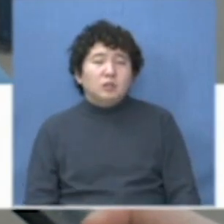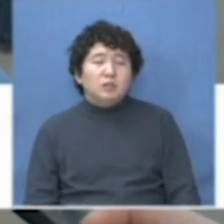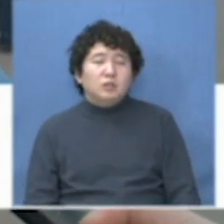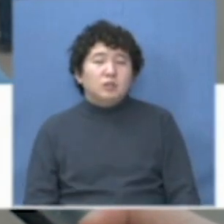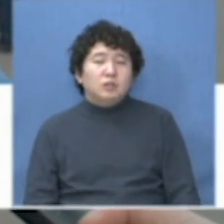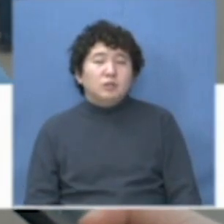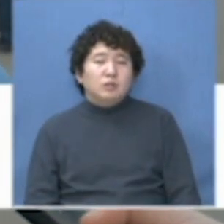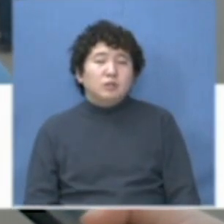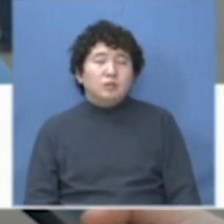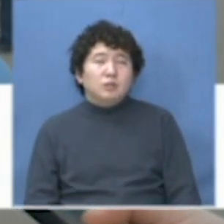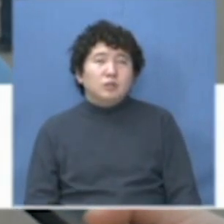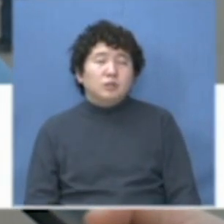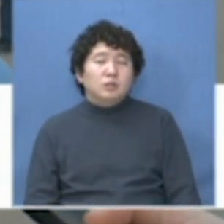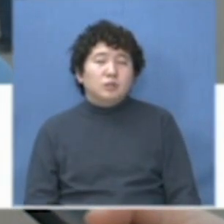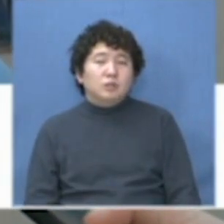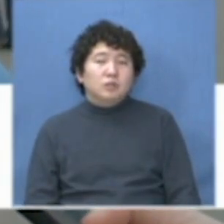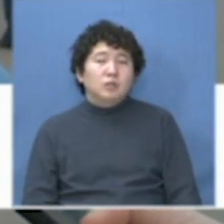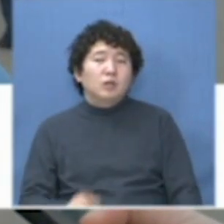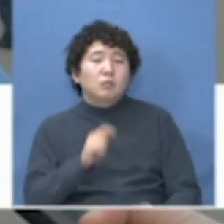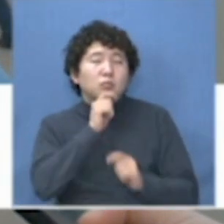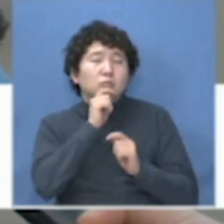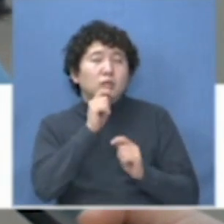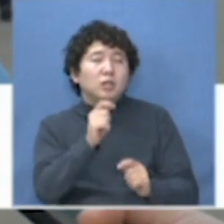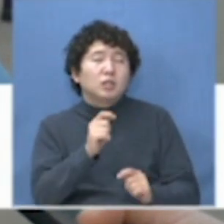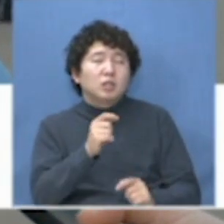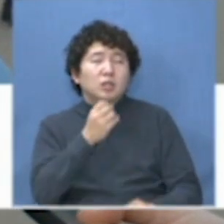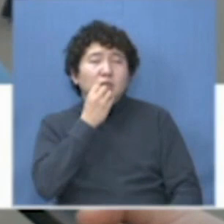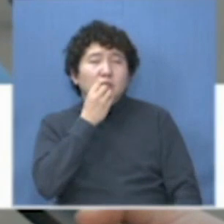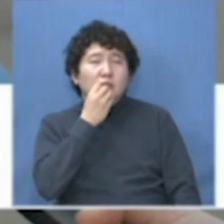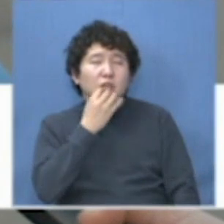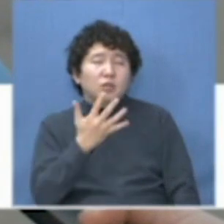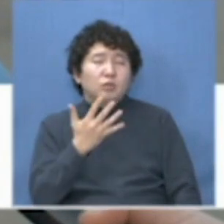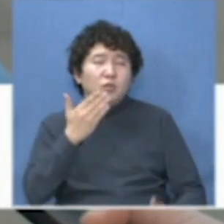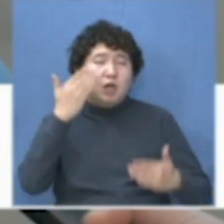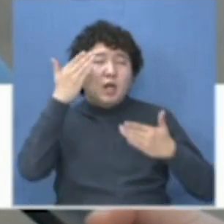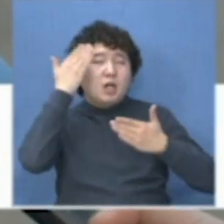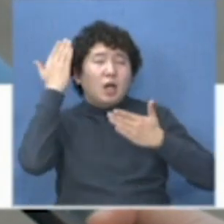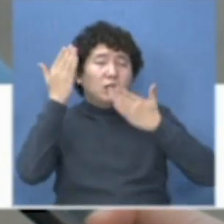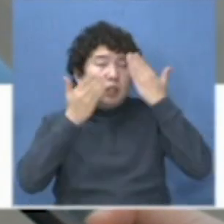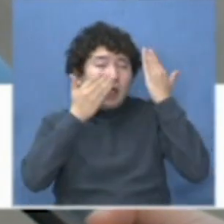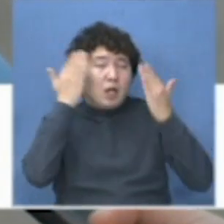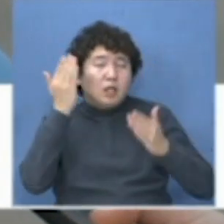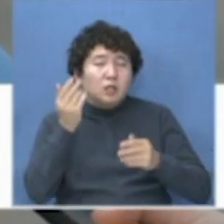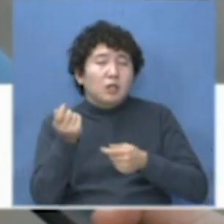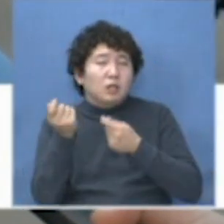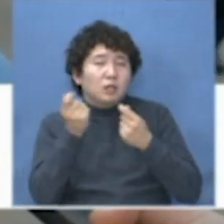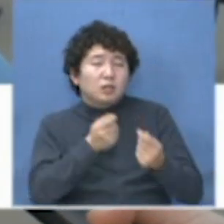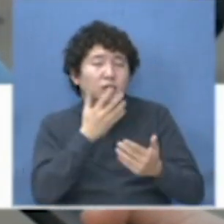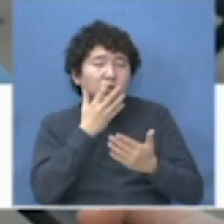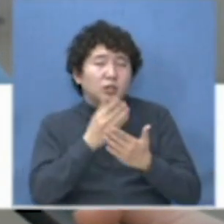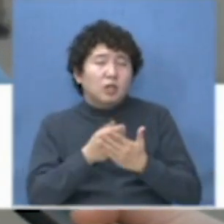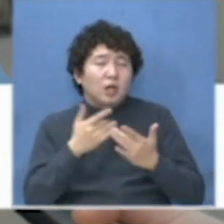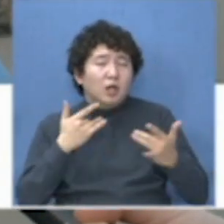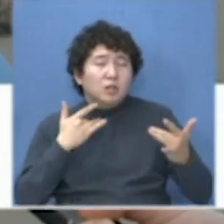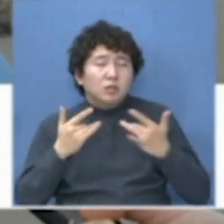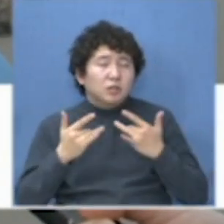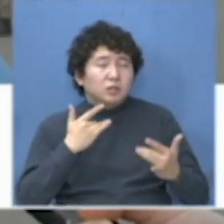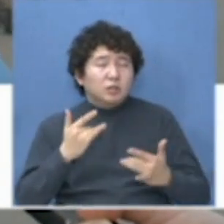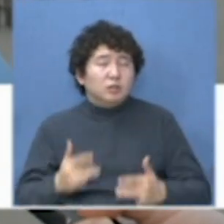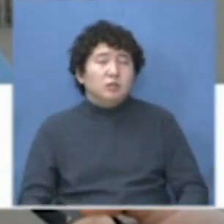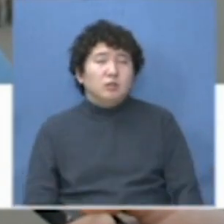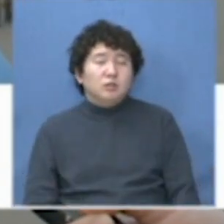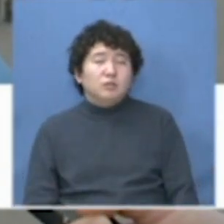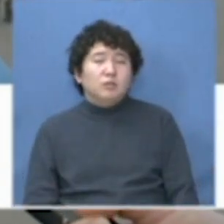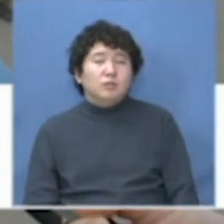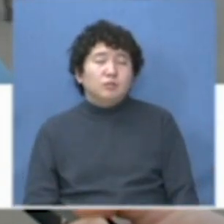день. Для того, чтобы подарить хорошее настроение посетителям ярмарки, мы привезли наших артистов. Надеюсь, что гости вместе